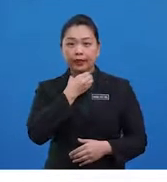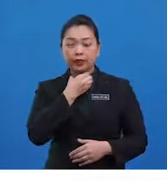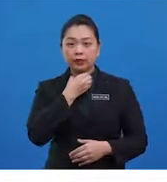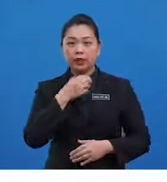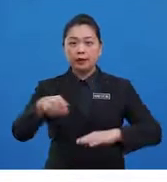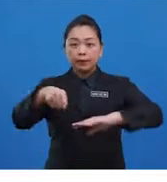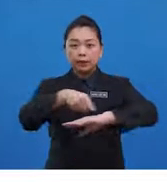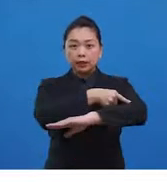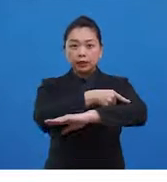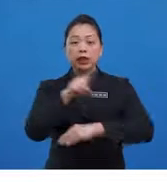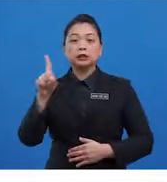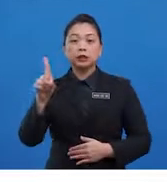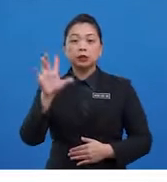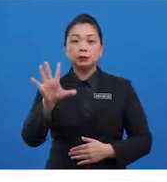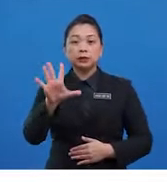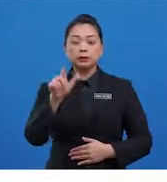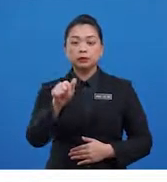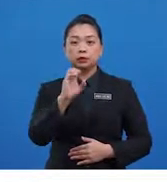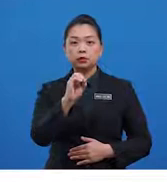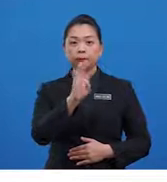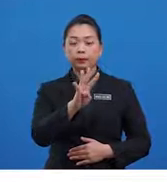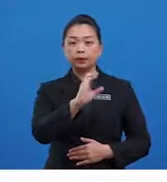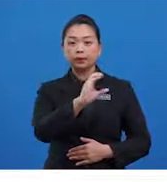tongkat ini ialah